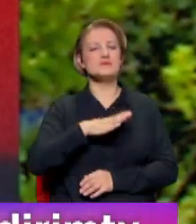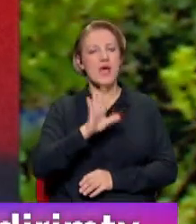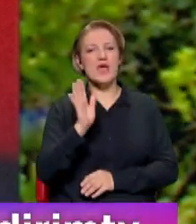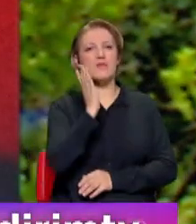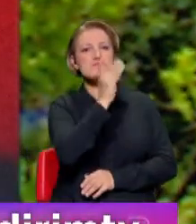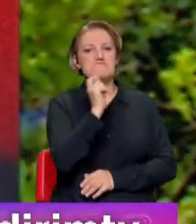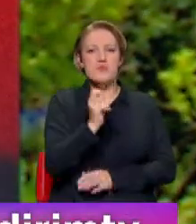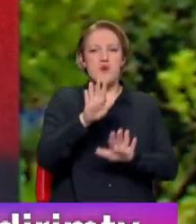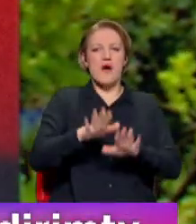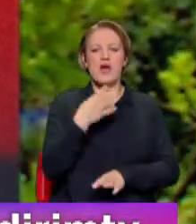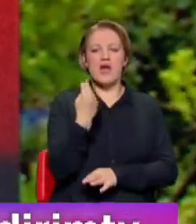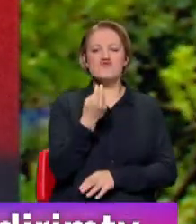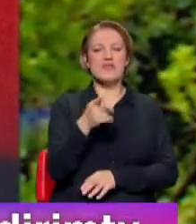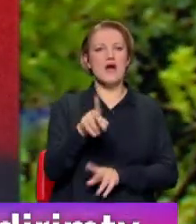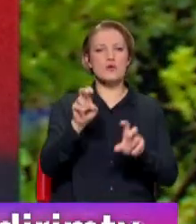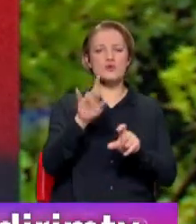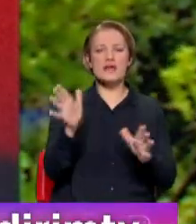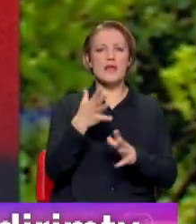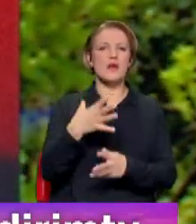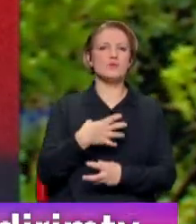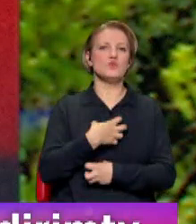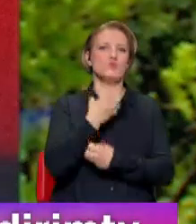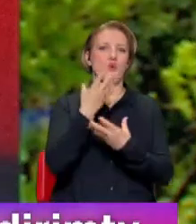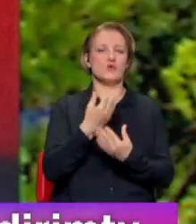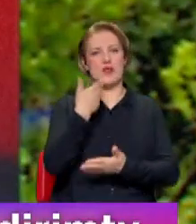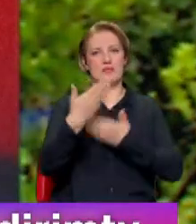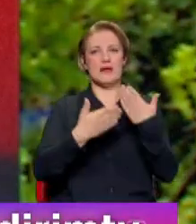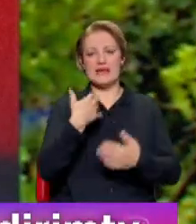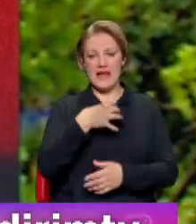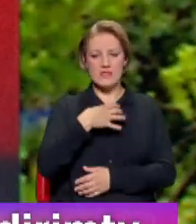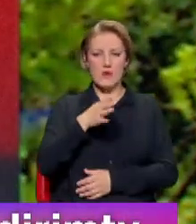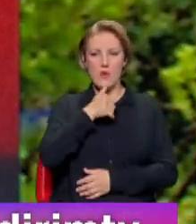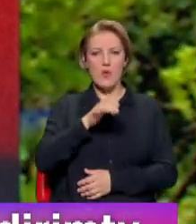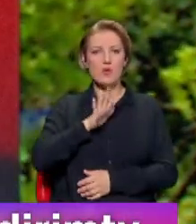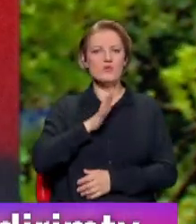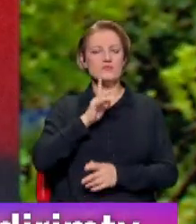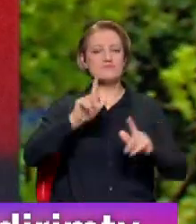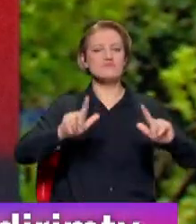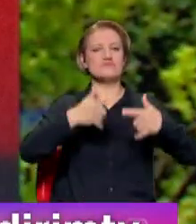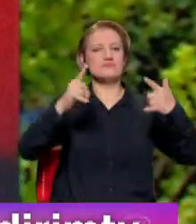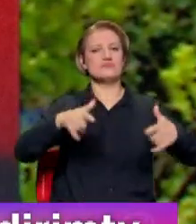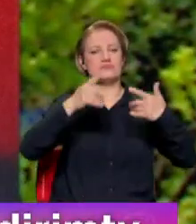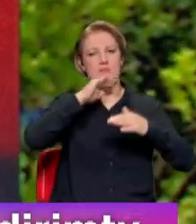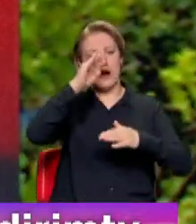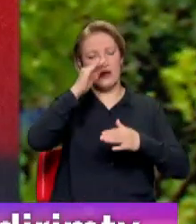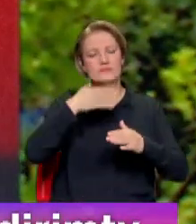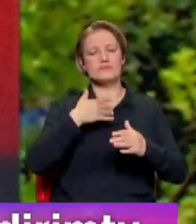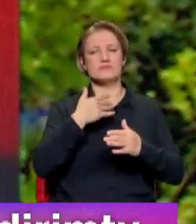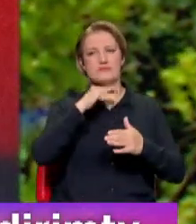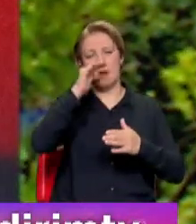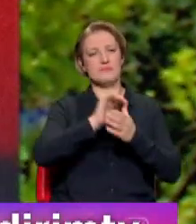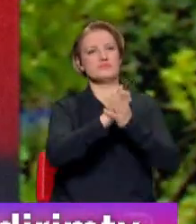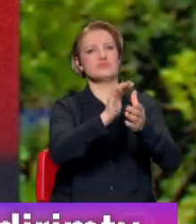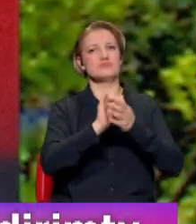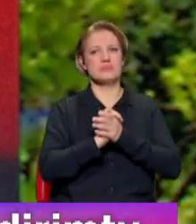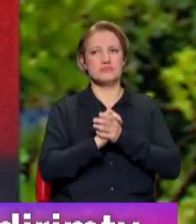kalan gençler konusunda ne kadar üzgün olduğunu anlattı. Kendi oğlumla 5 yıldır görüntülü konuşarak bayramlaşıyoruz dedi